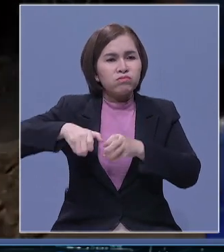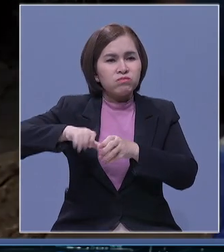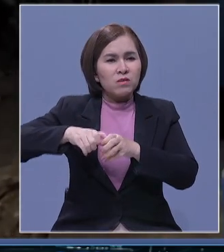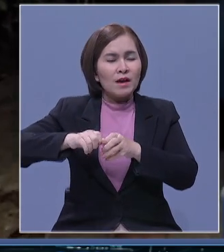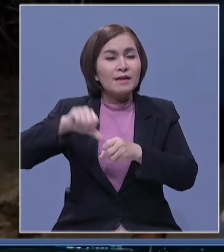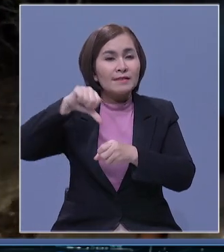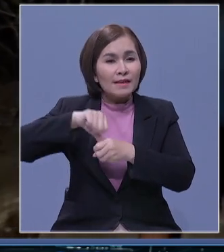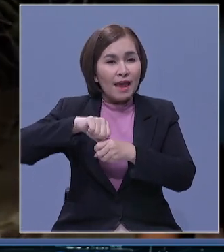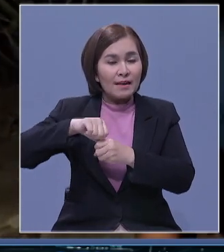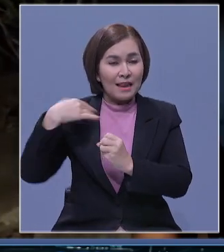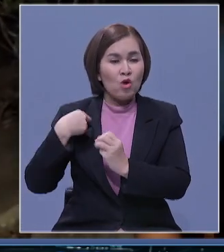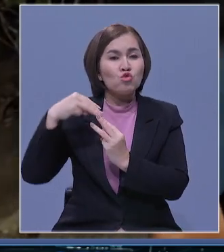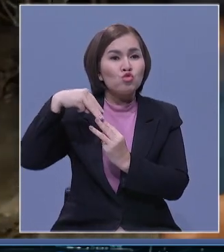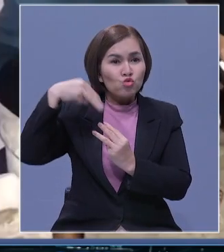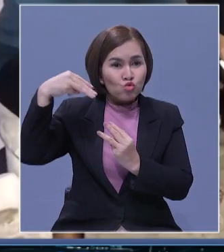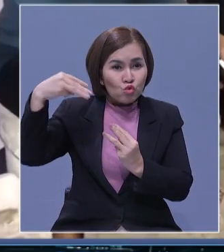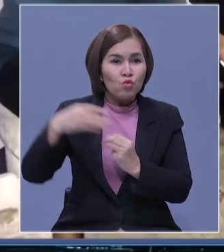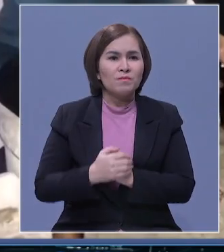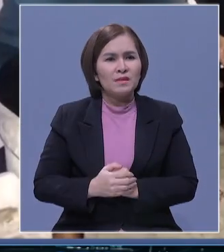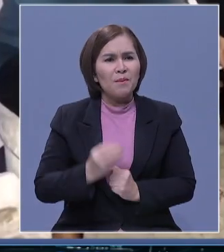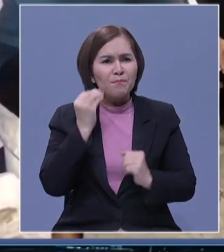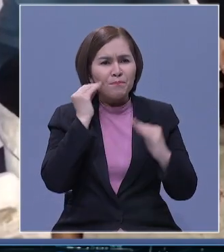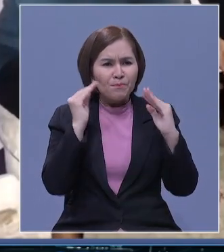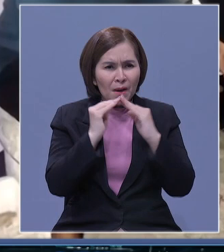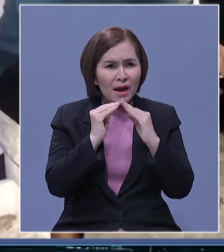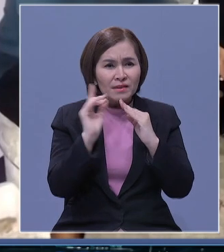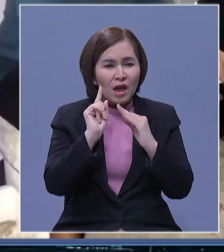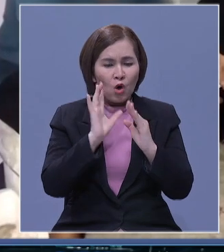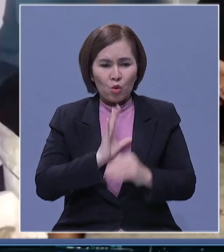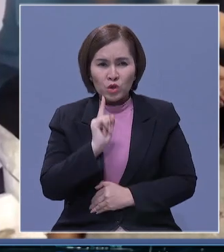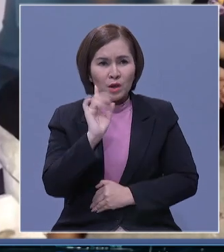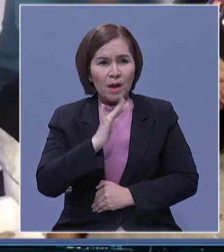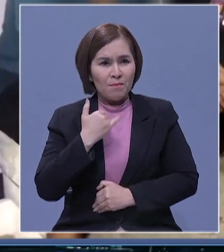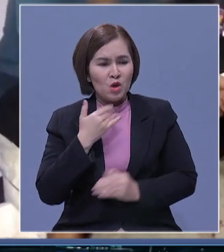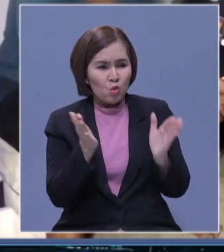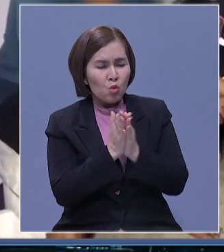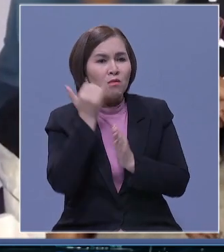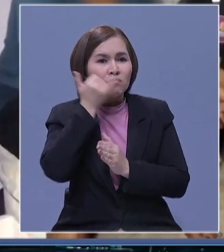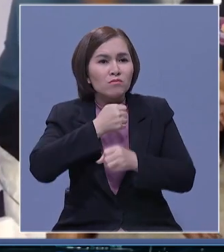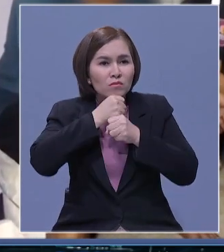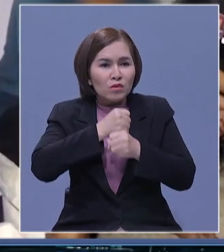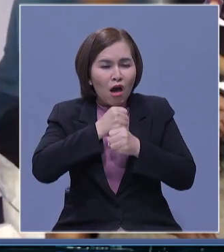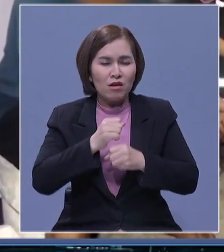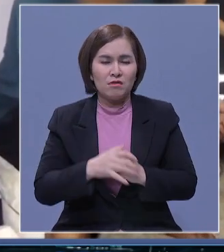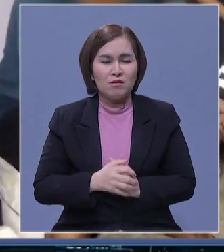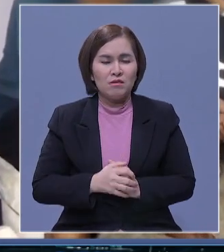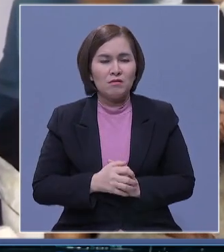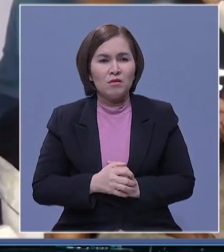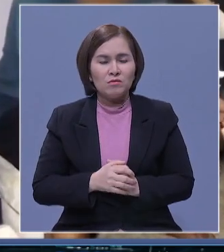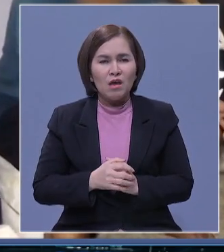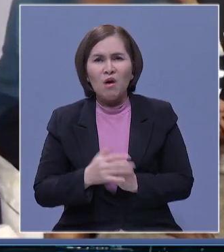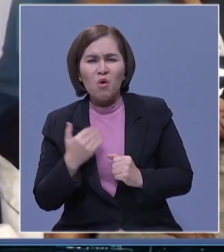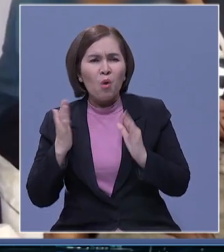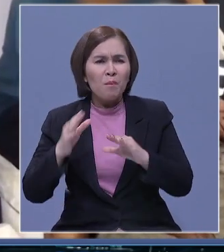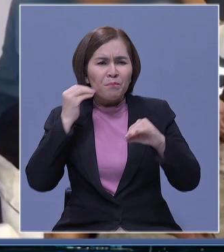ไว้แต่ภายในบ้านไม่ได้มีเขาอยู่เพียงแค่คนเดียวมีคุณยายอยู่ด้วยค่ะทีนี้เคราะห์ดีเหลือเกินเพราะว่าเพื่อนบ้านเนี่ย